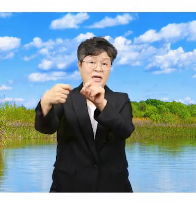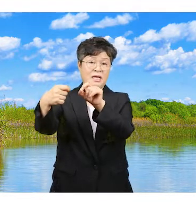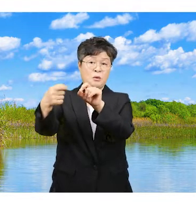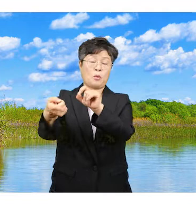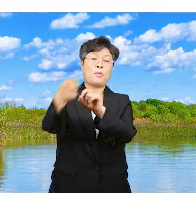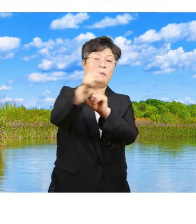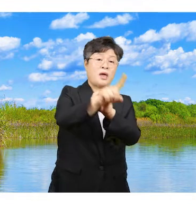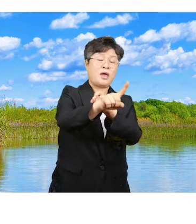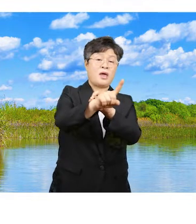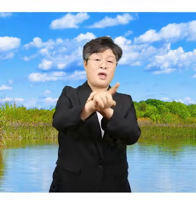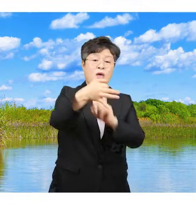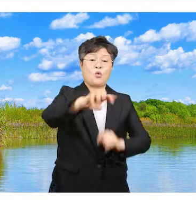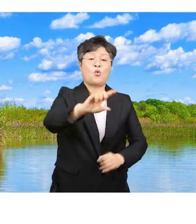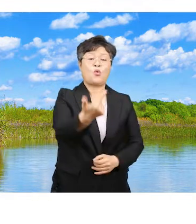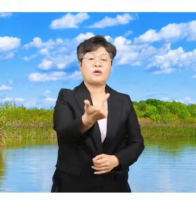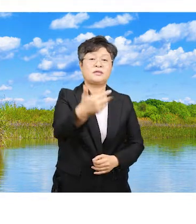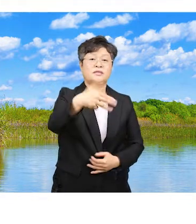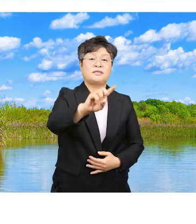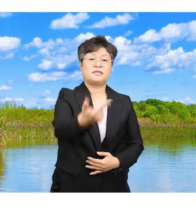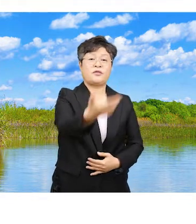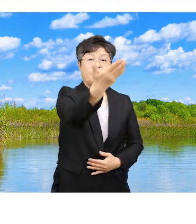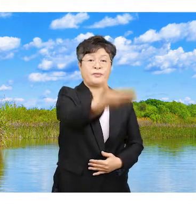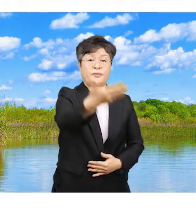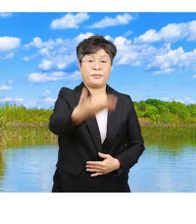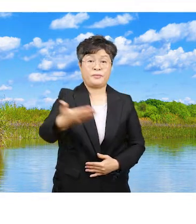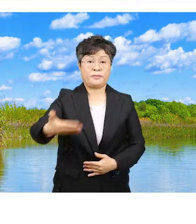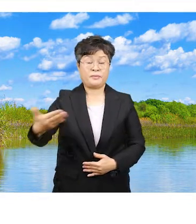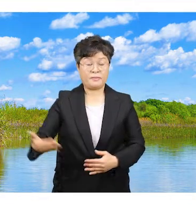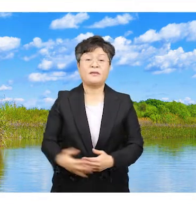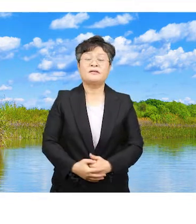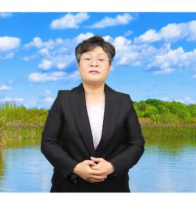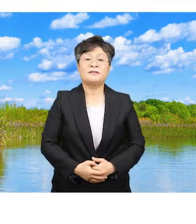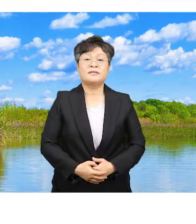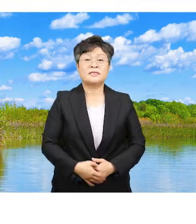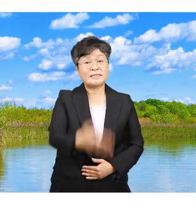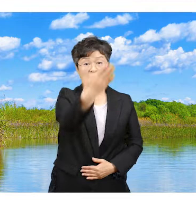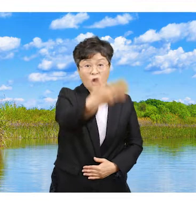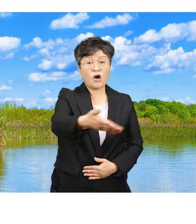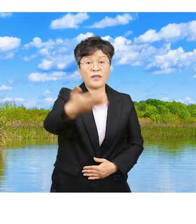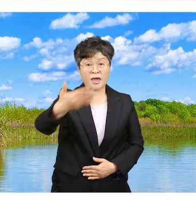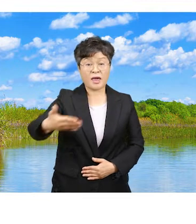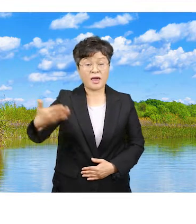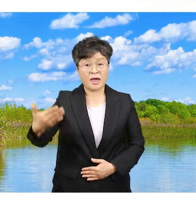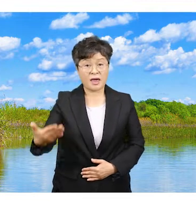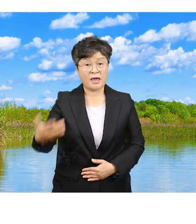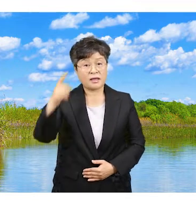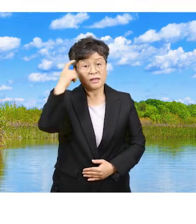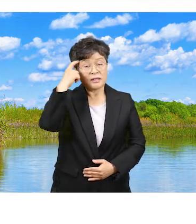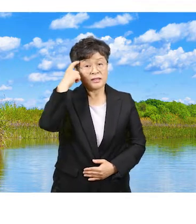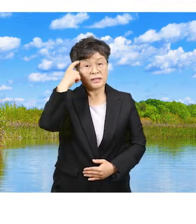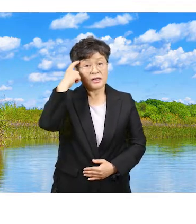옆으로다가 원천천이 흘러내려가게 됩니다. 그러니까 원천천의 어떤 정기들 이런